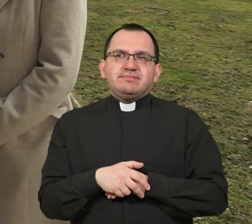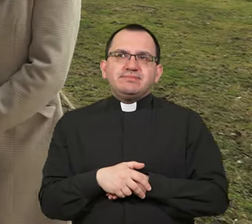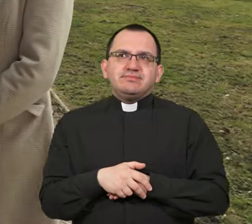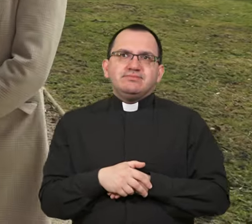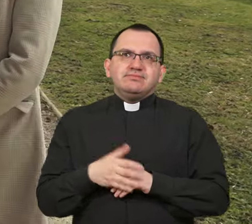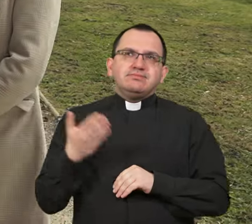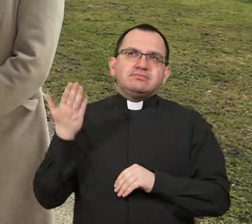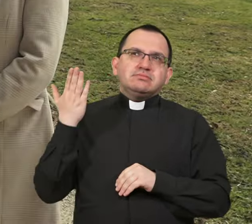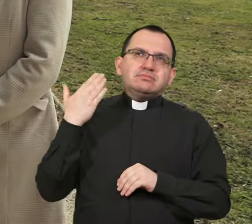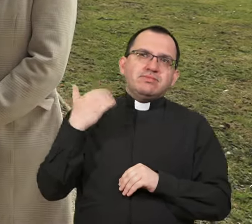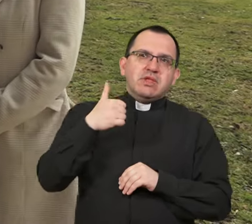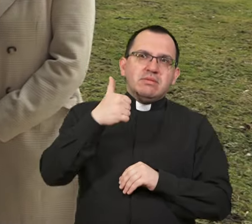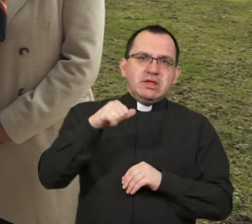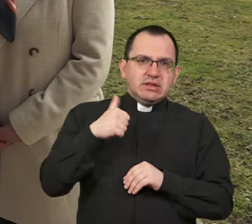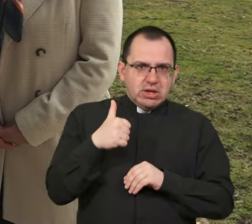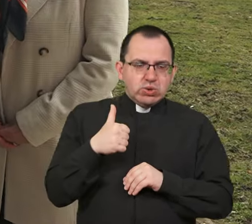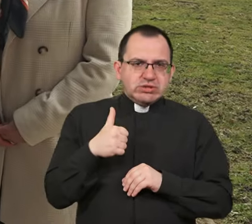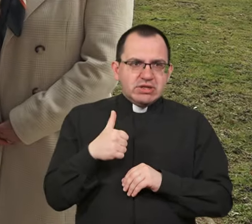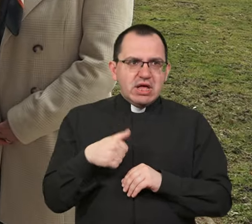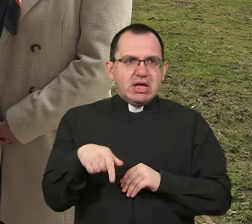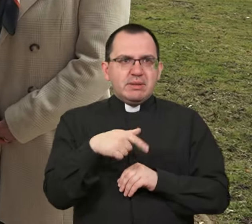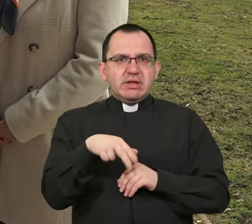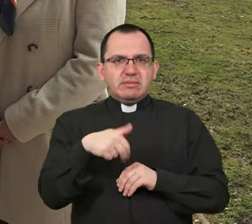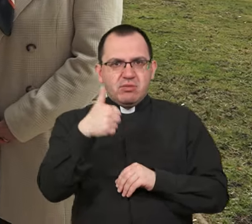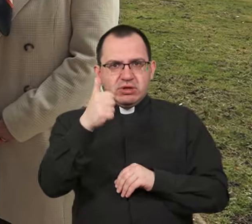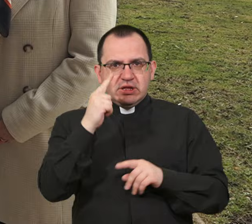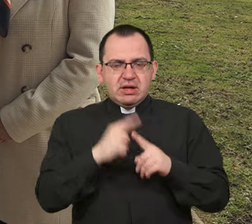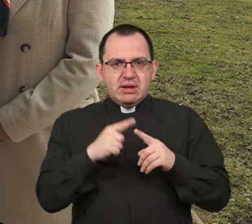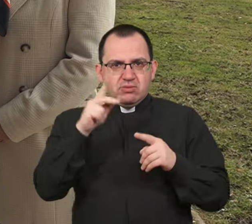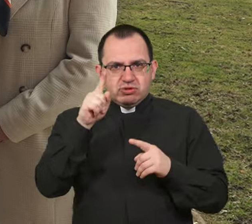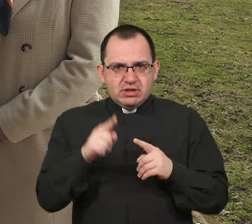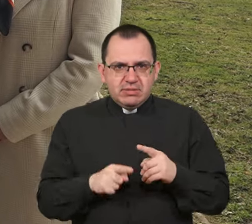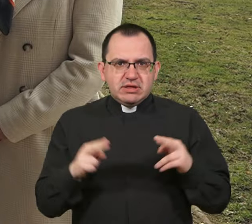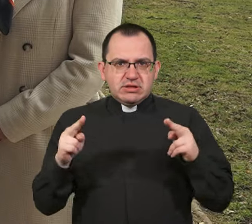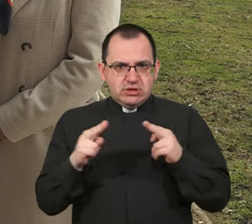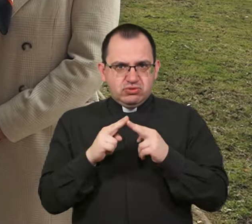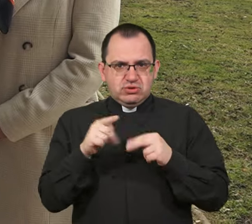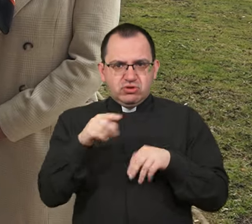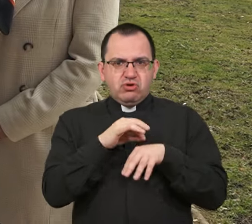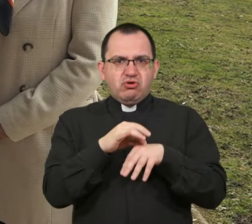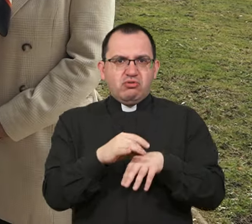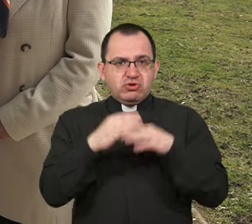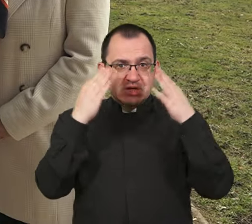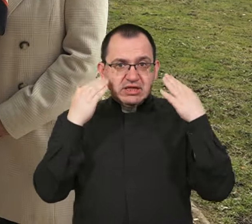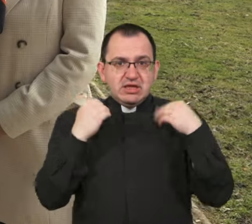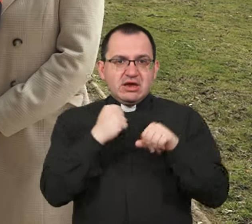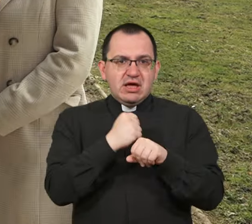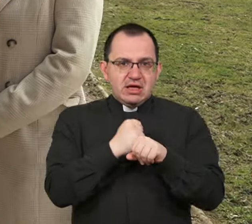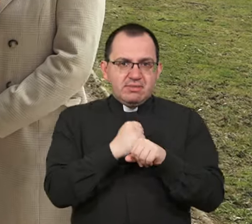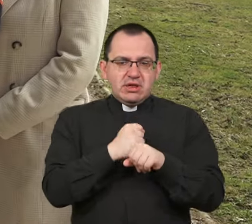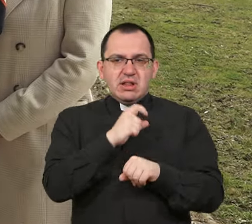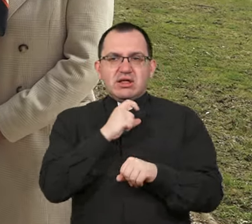se počeli okupljati jednom mjesečno na susretu s Božjom riječi, koju vodi časna Gabriela, župnik Tomislav i